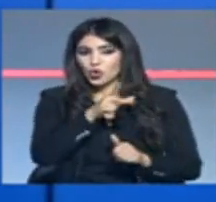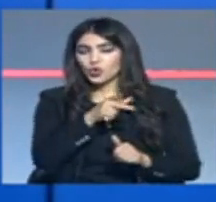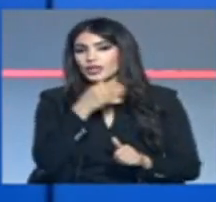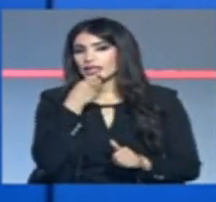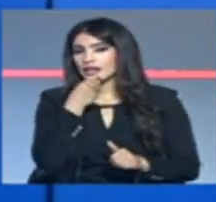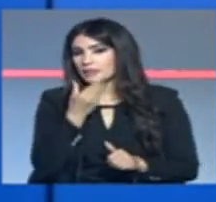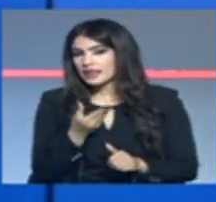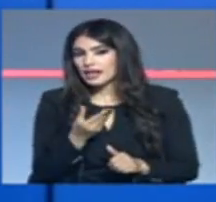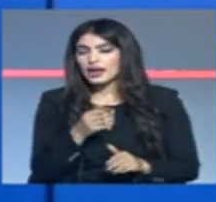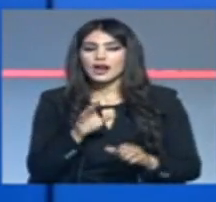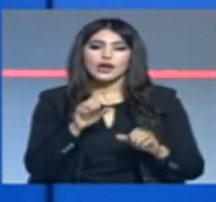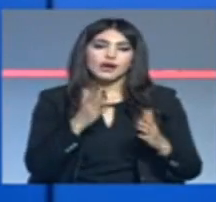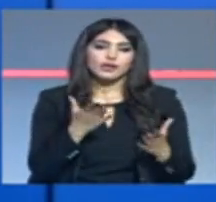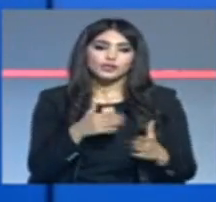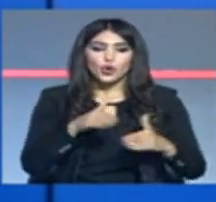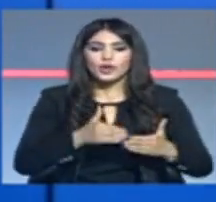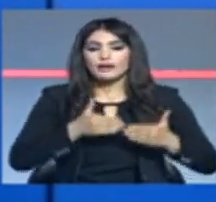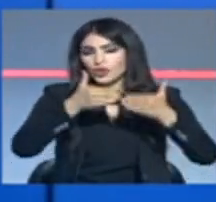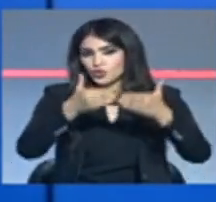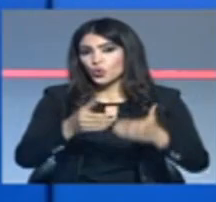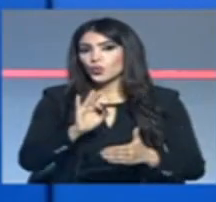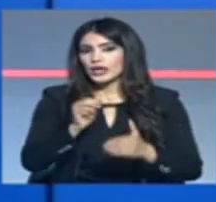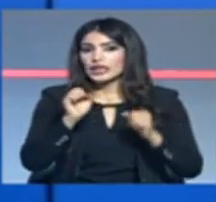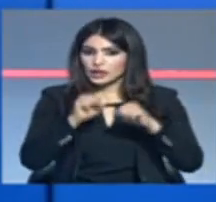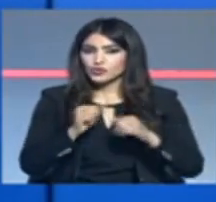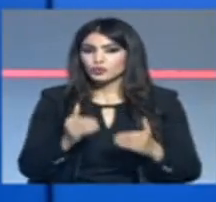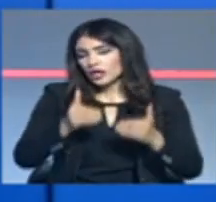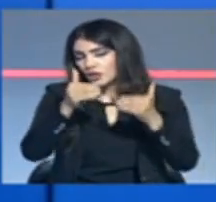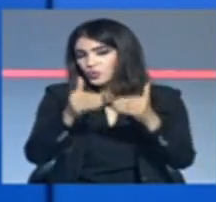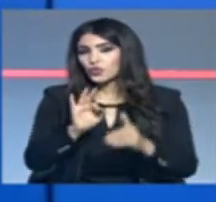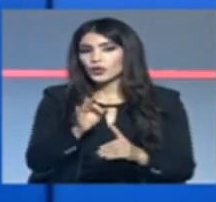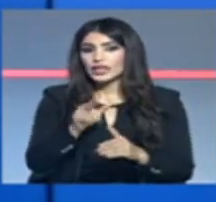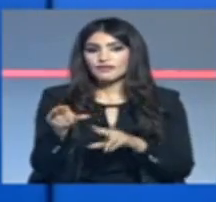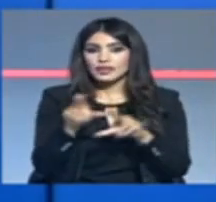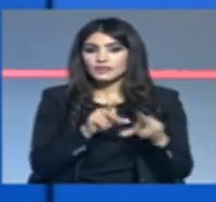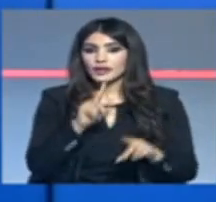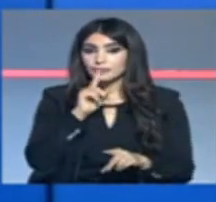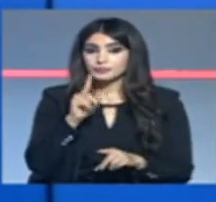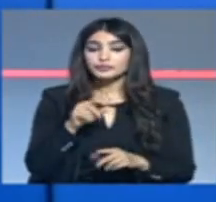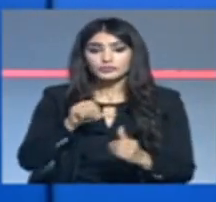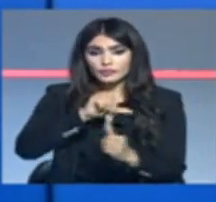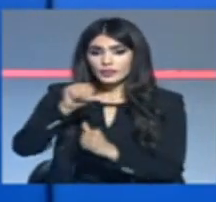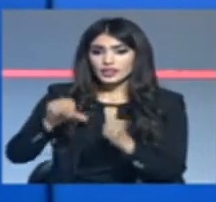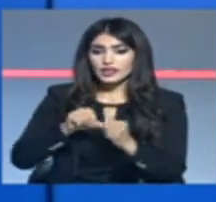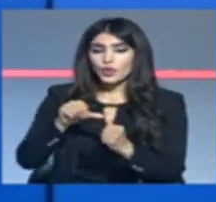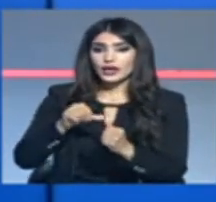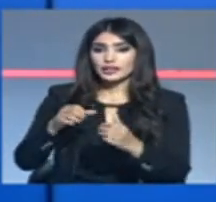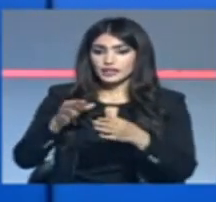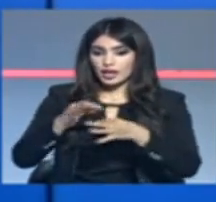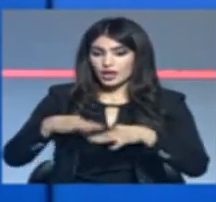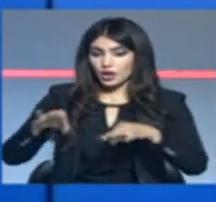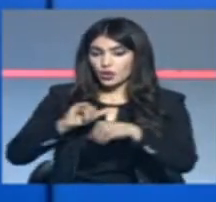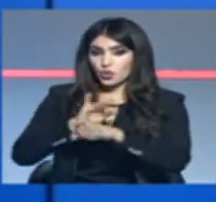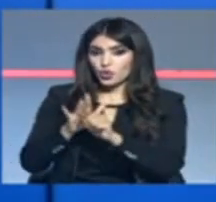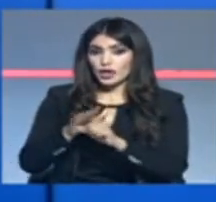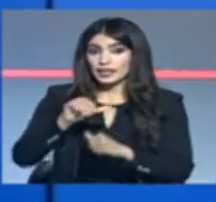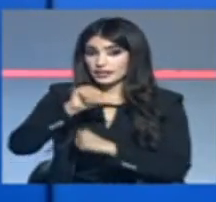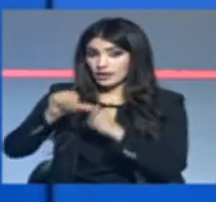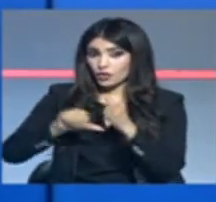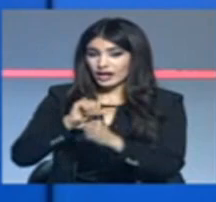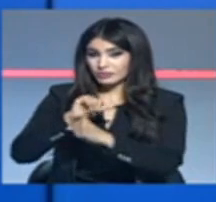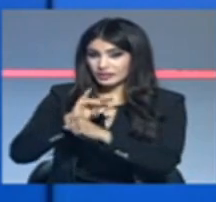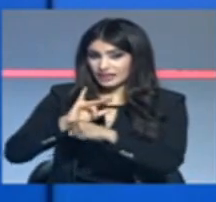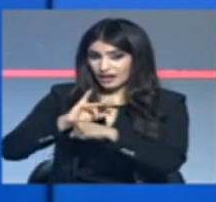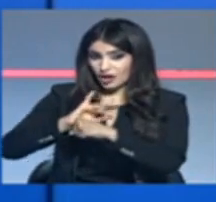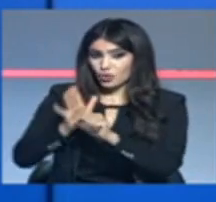اللي نتلزوا انا نوخروهم كان نجموا نعملوهم. وعملنا زادة دورات كوفيد، دورة أساسية كوفيد، دورة